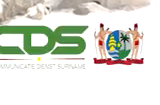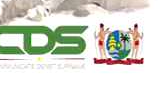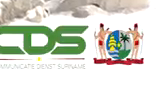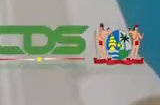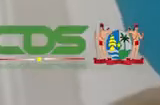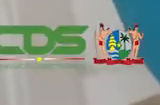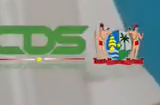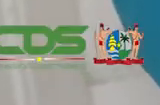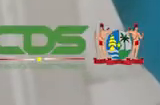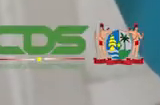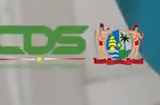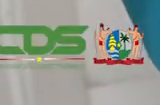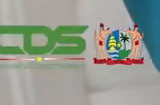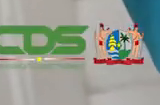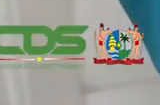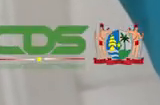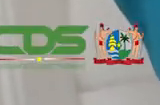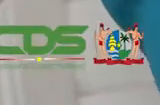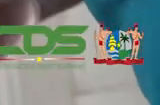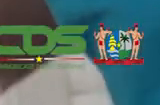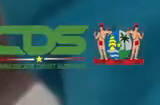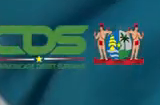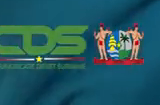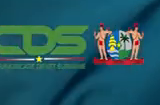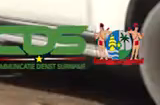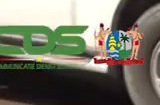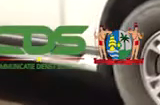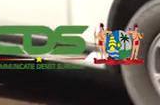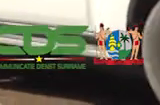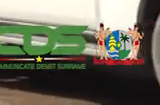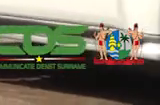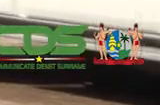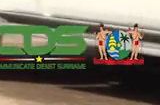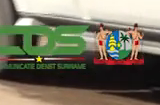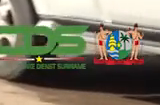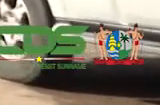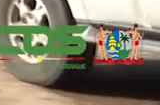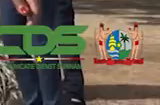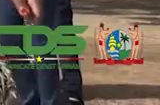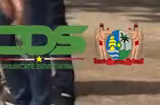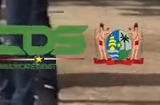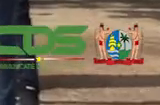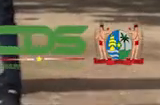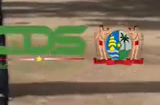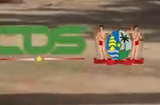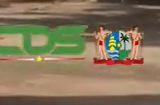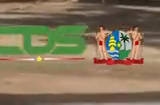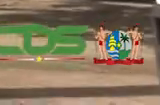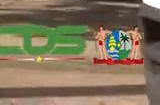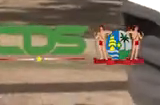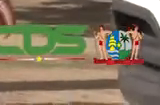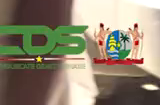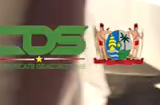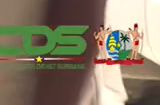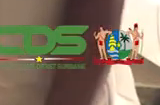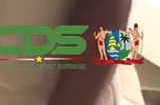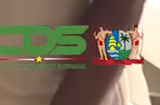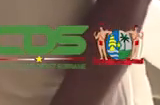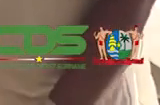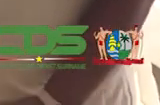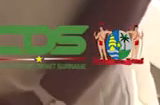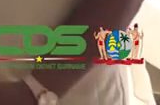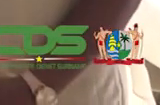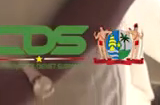ouders zich laten inenten tegen het COVID-19-virus. Onderwijsminister Marie Levens toont zich tevreden